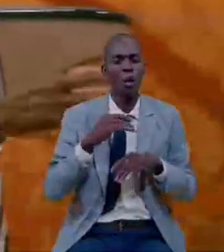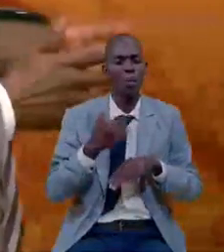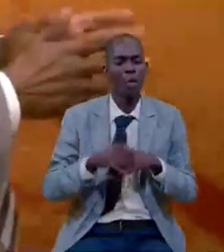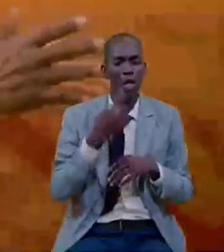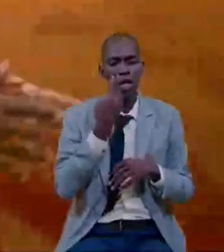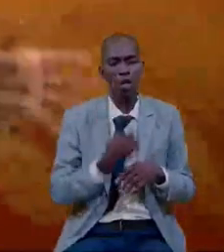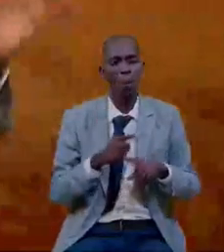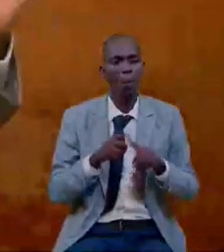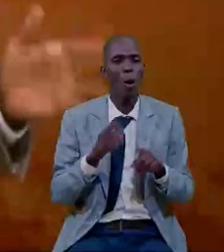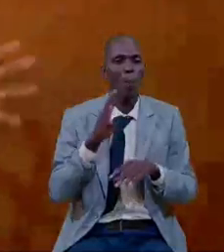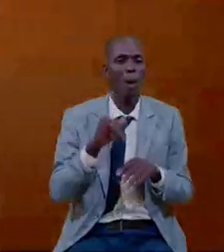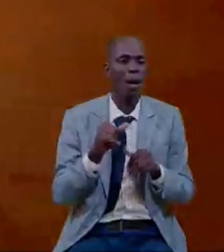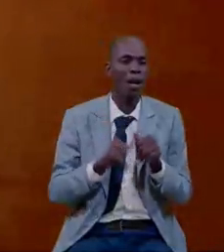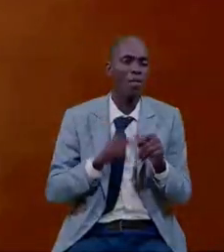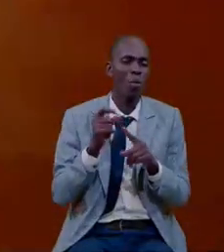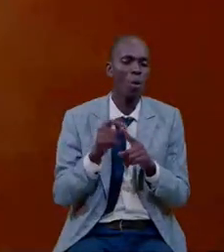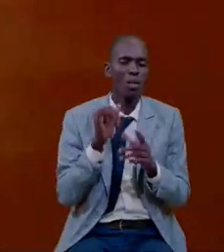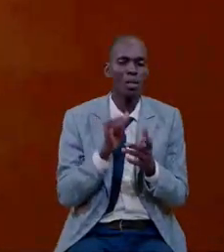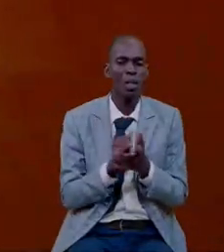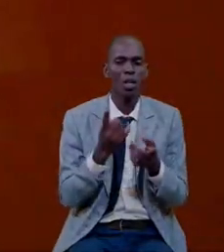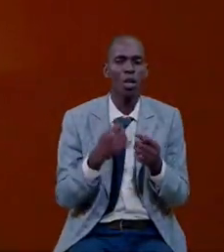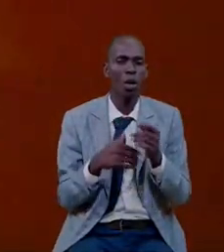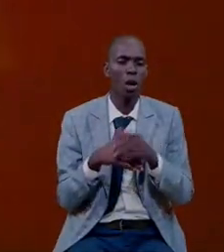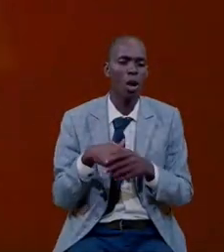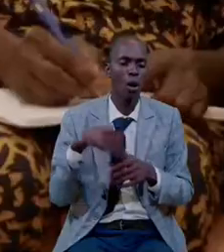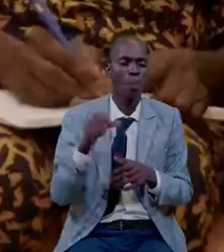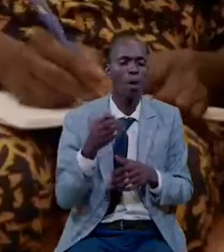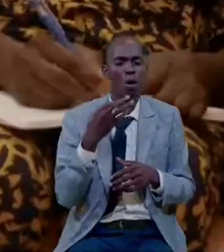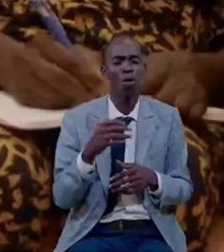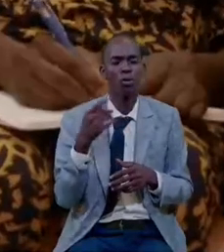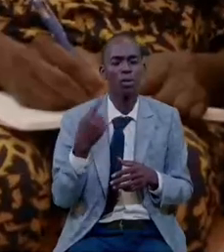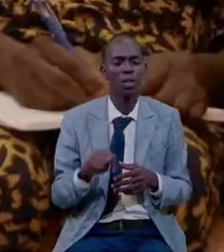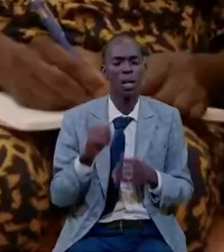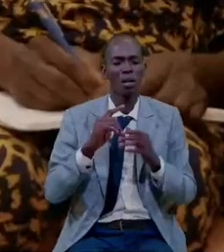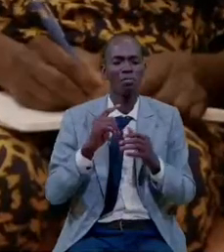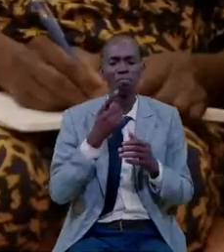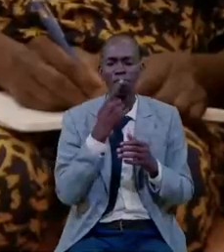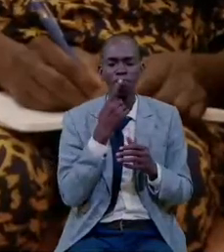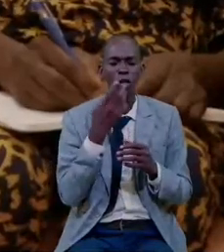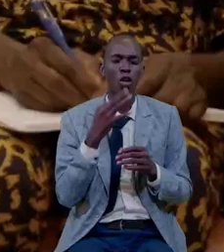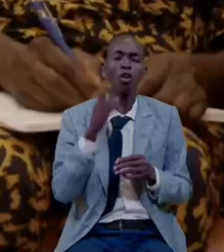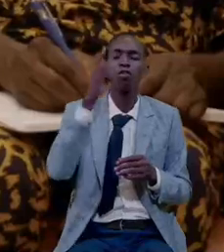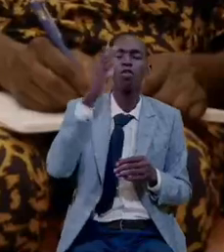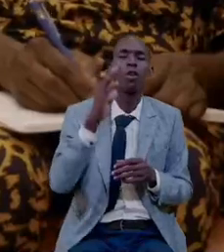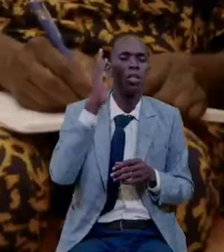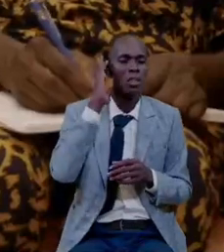toute parole qui sort de la bouche de Dieu.